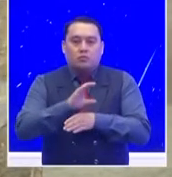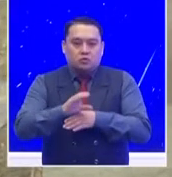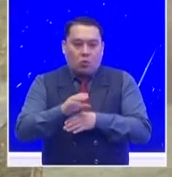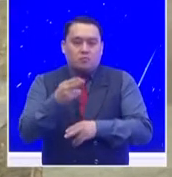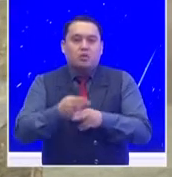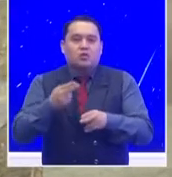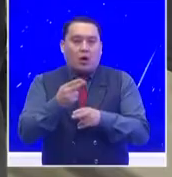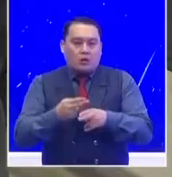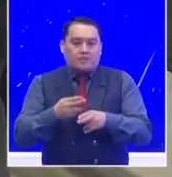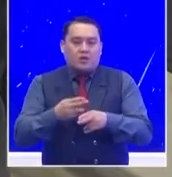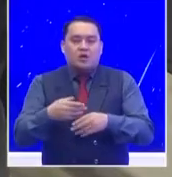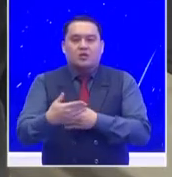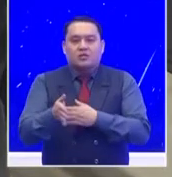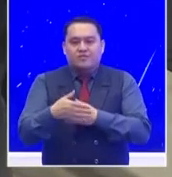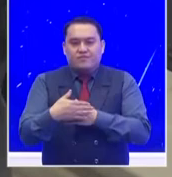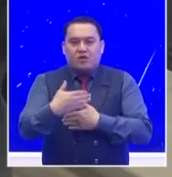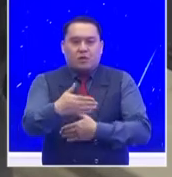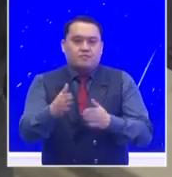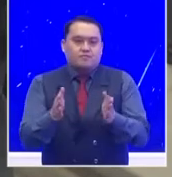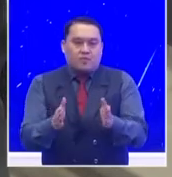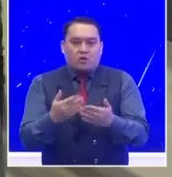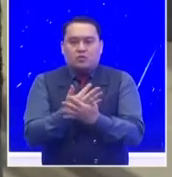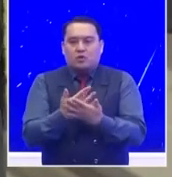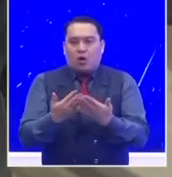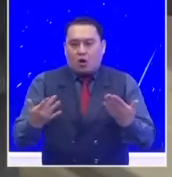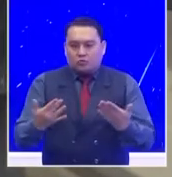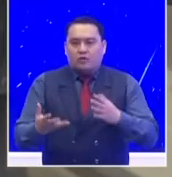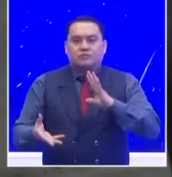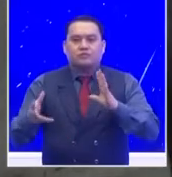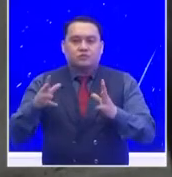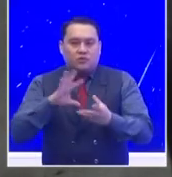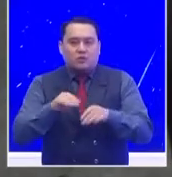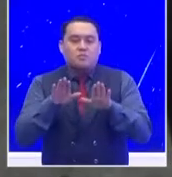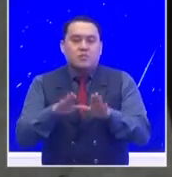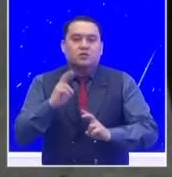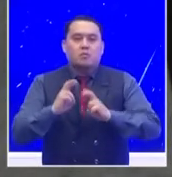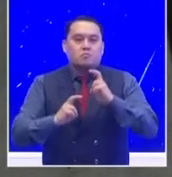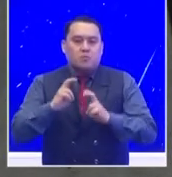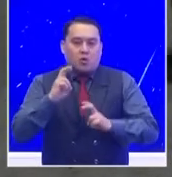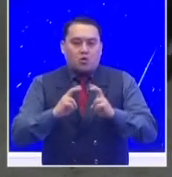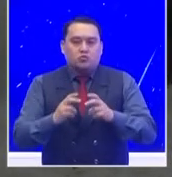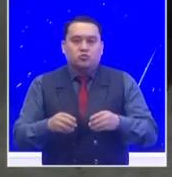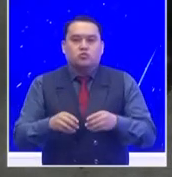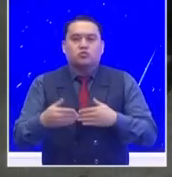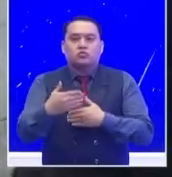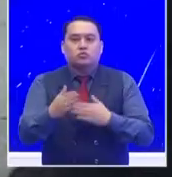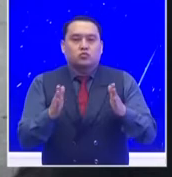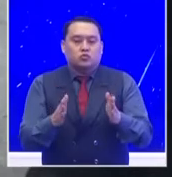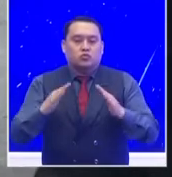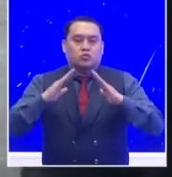из металла – двери, контейнеры, подставки и прочее. Впрочем, визитной карточкой предприятия считаются сборные дома